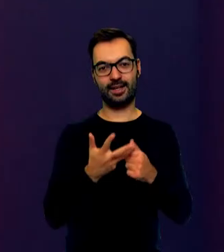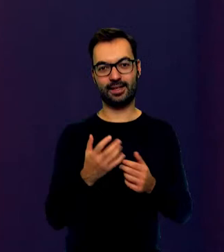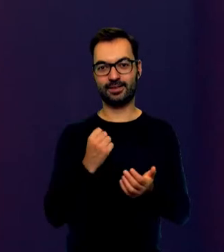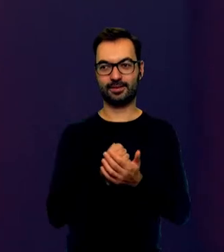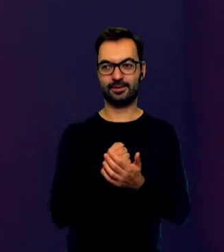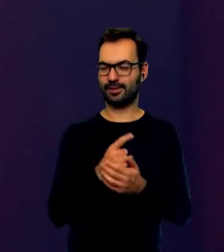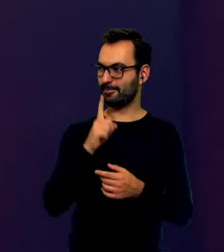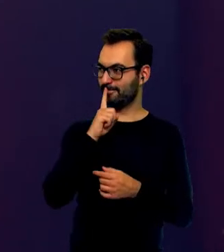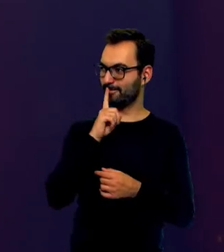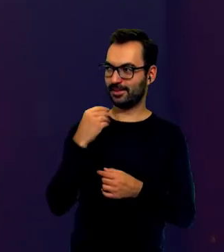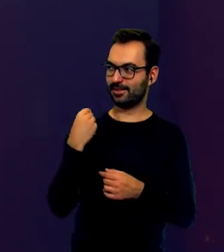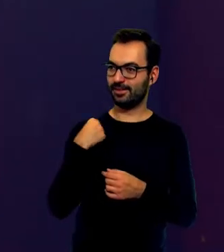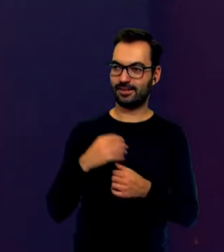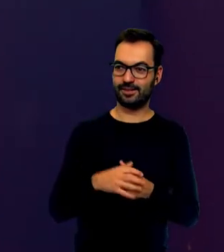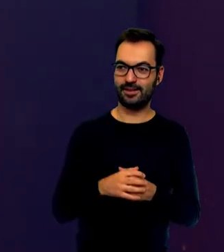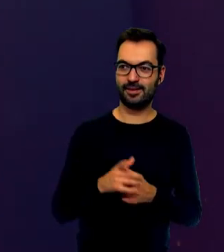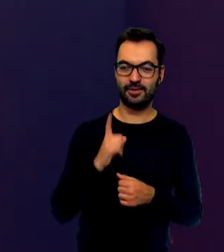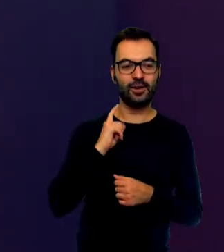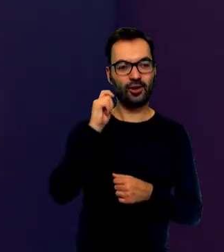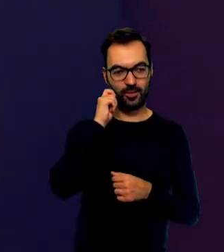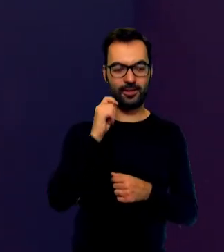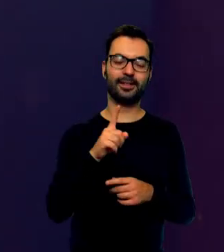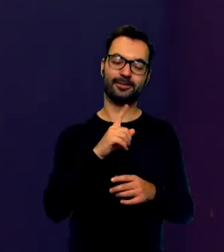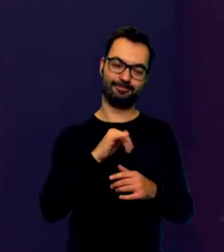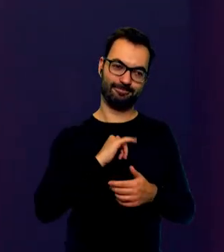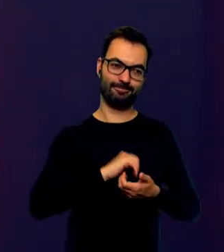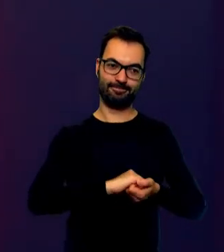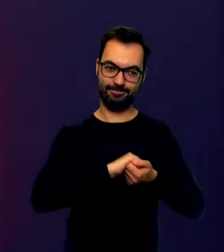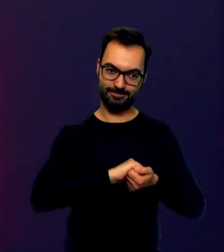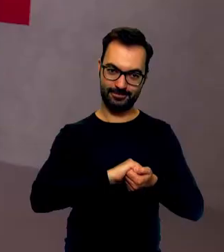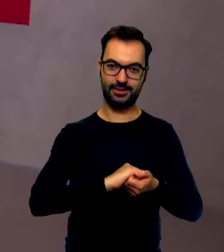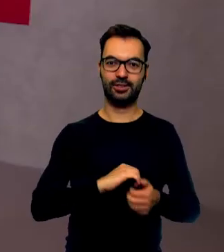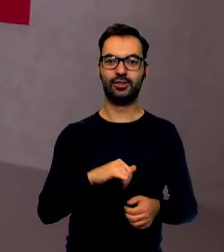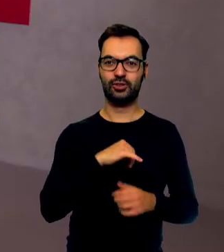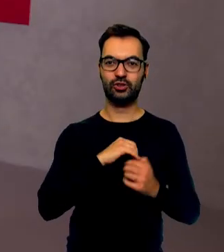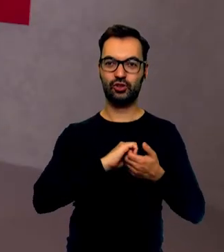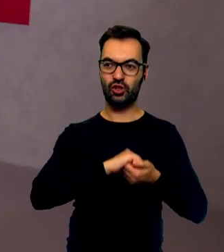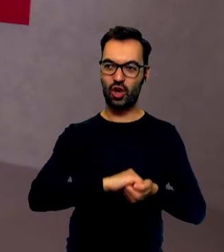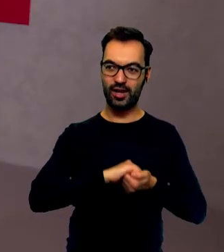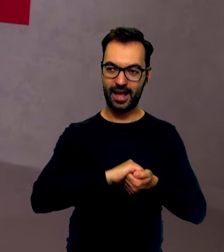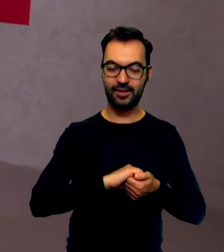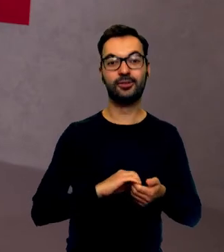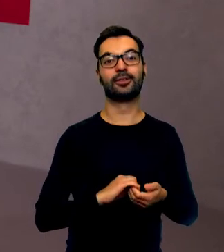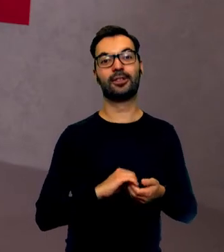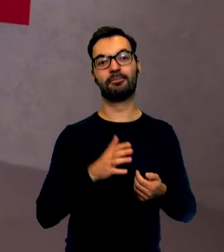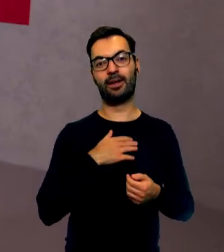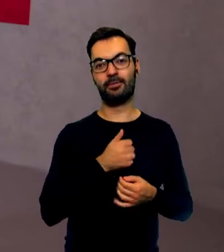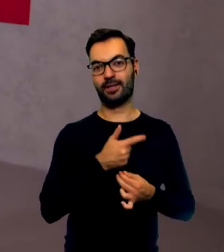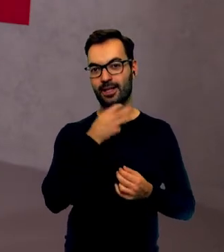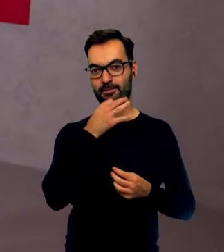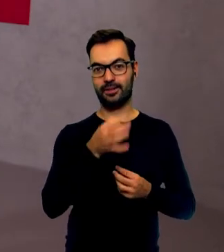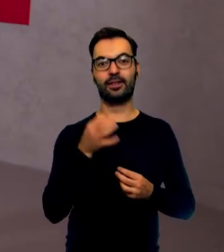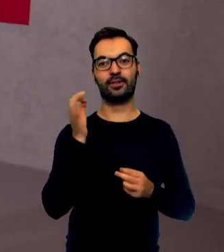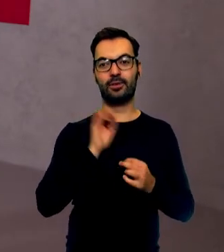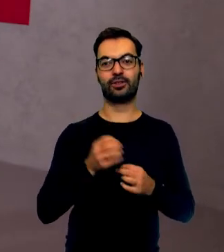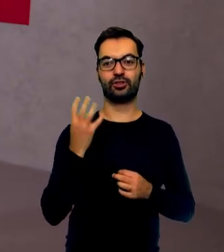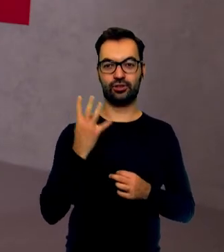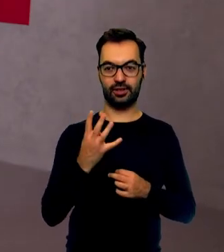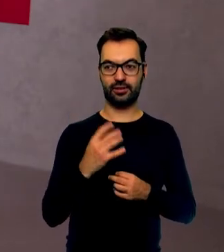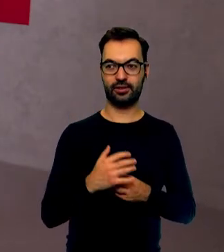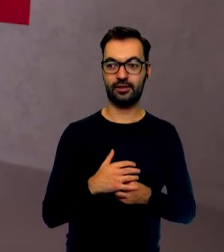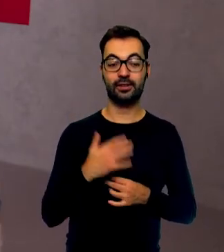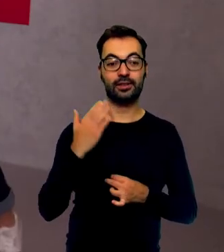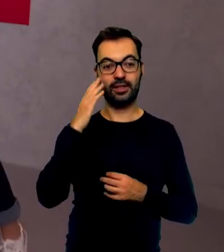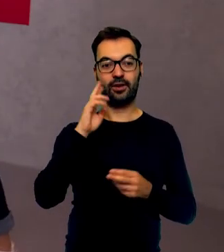dotyczących Ciebie. Nic mi nie powiedziała na ten temat. Bo my kobiety trzymamy się razem, to jest solidarność. I mam kilka pytań, dokładnie 4. Jeżeli